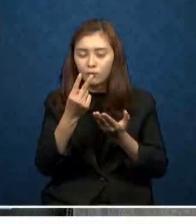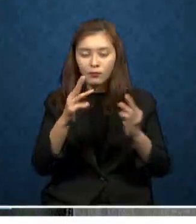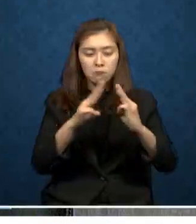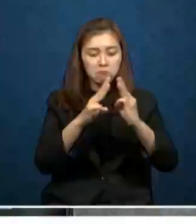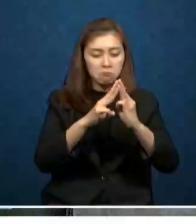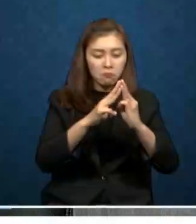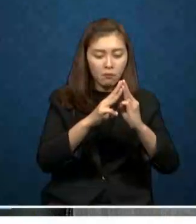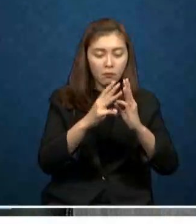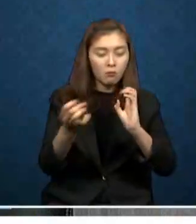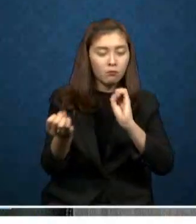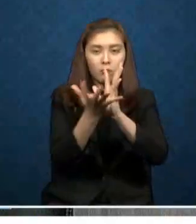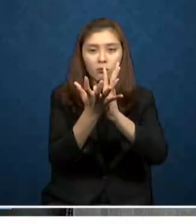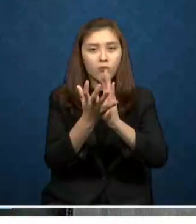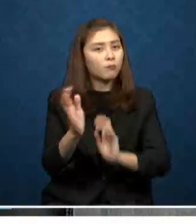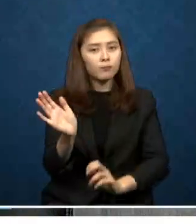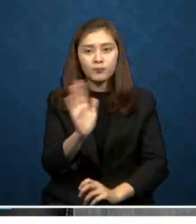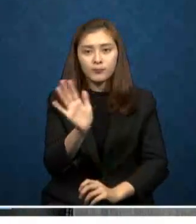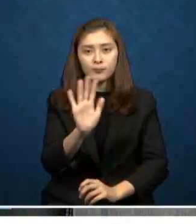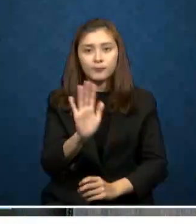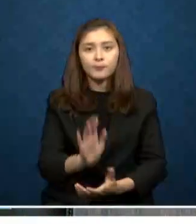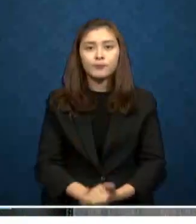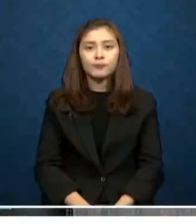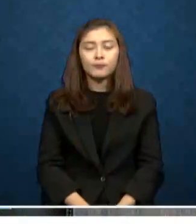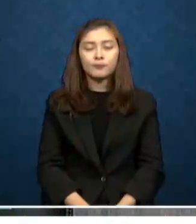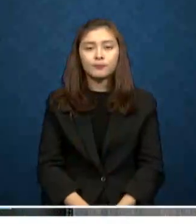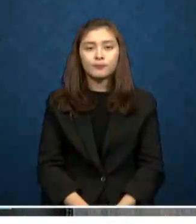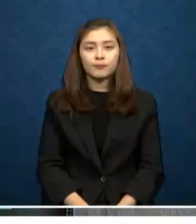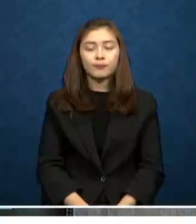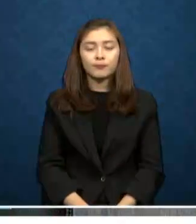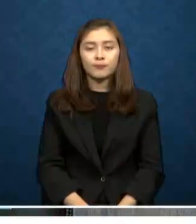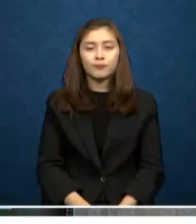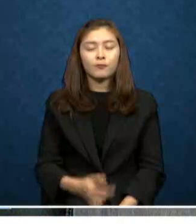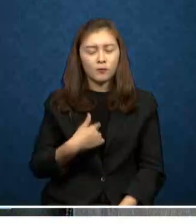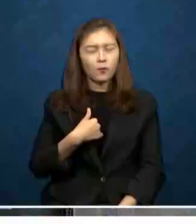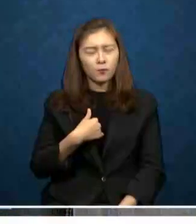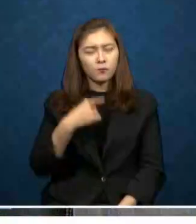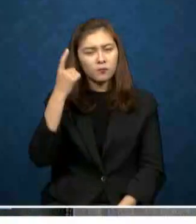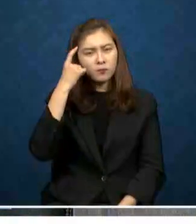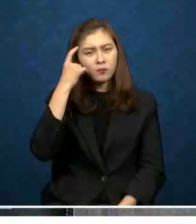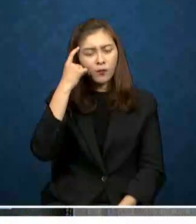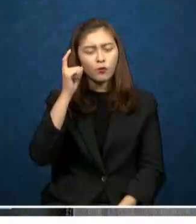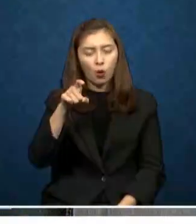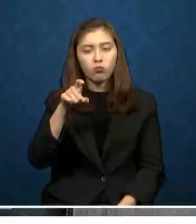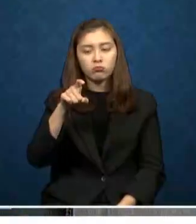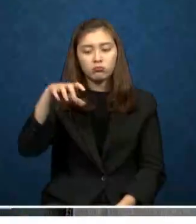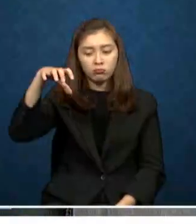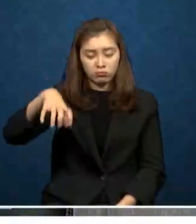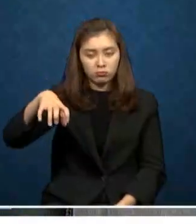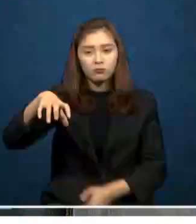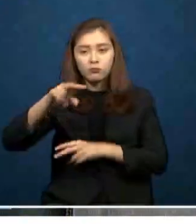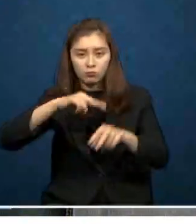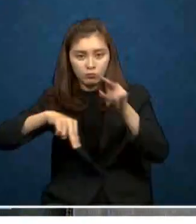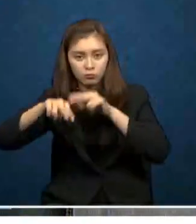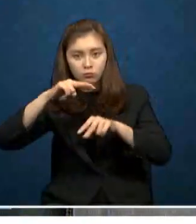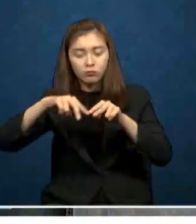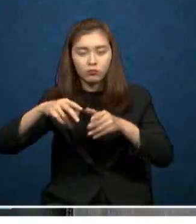ไหมผมใช้คำว่าน่าจะมีหน่วยงานคุ้มครองแล้วก็ลิขสิทธิ์เหล่